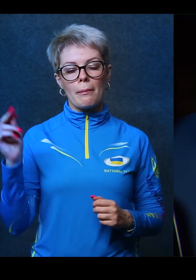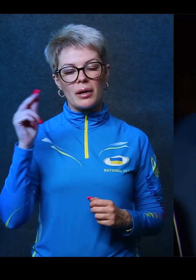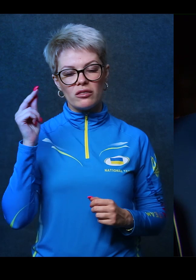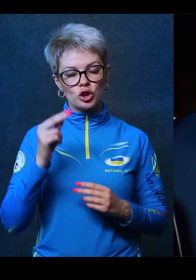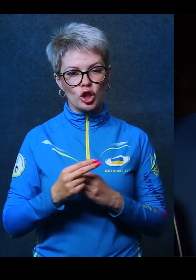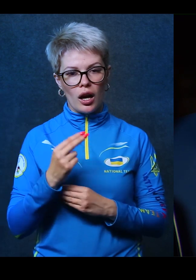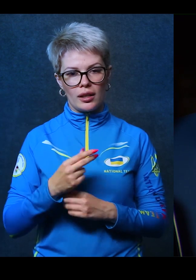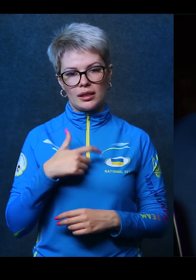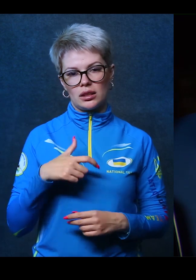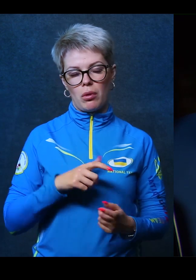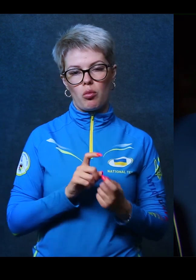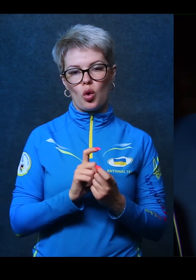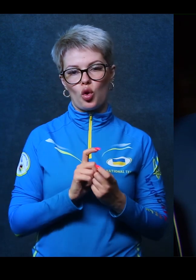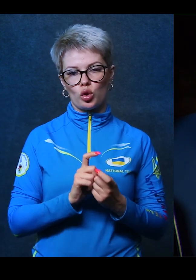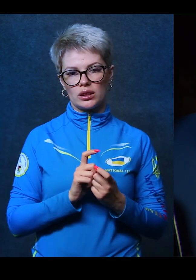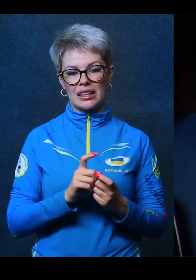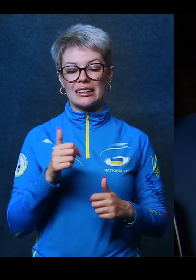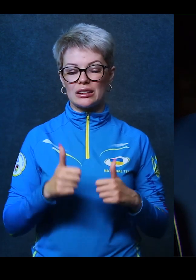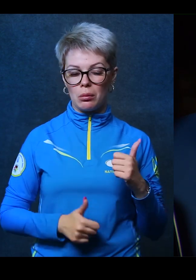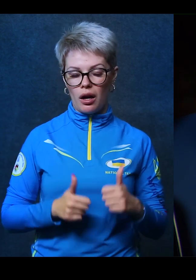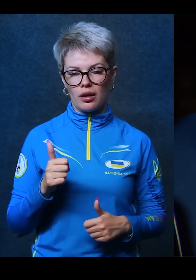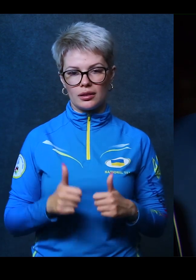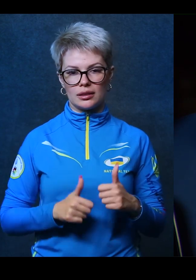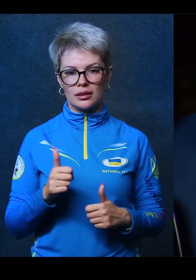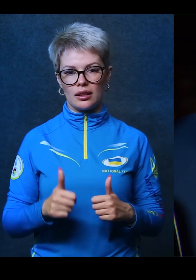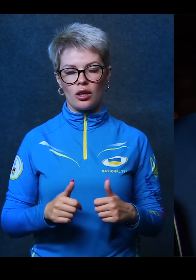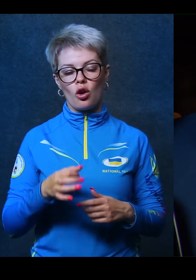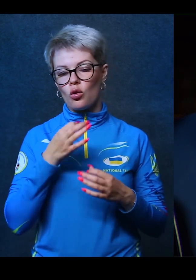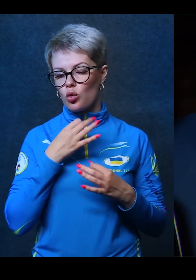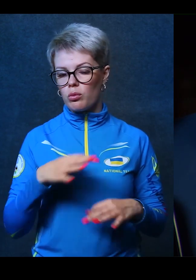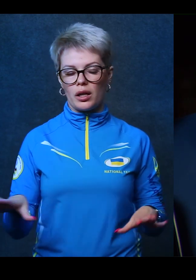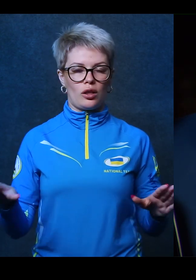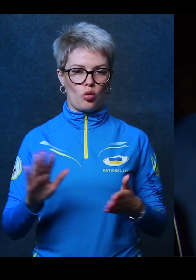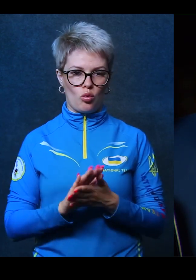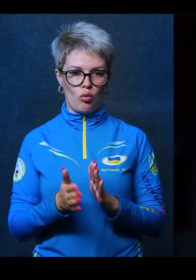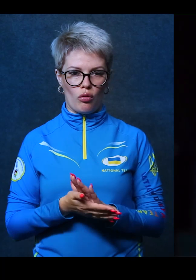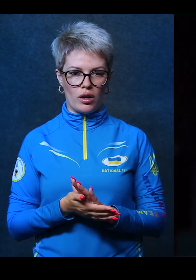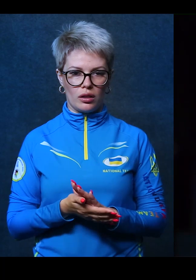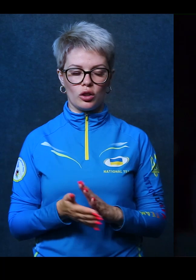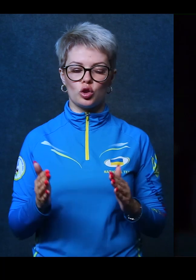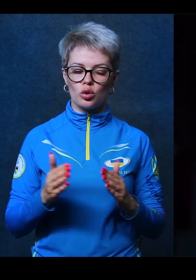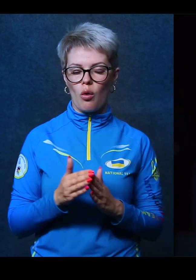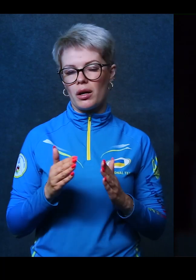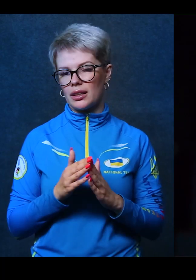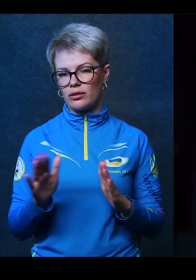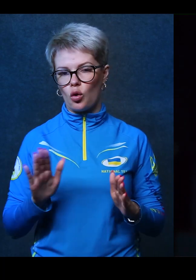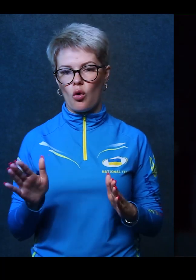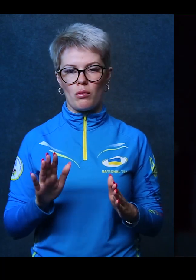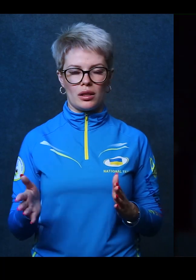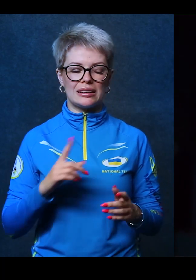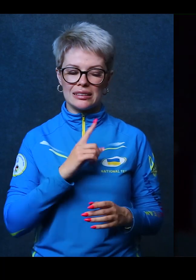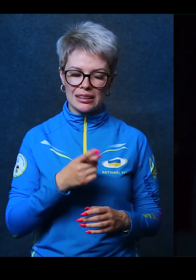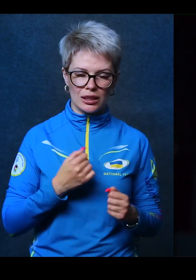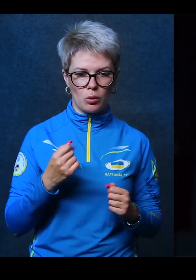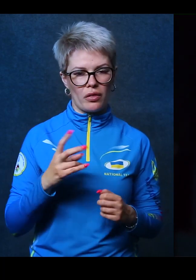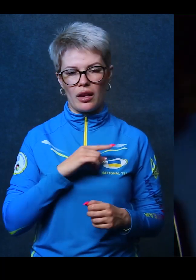привчає себе боротися, змагатися в любих, будь-яких умовах. Вдома, не вдома, сильні спортсмени,